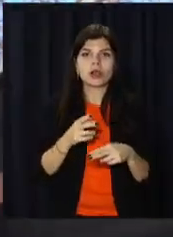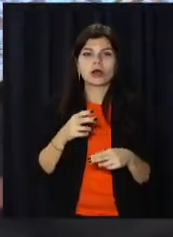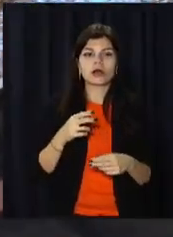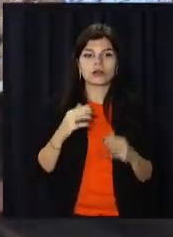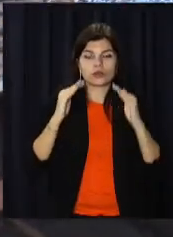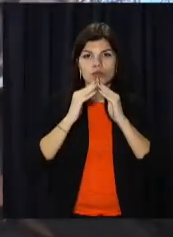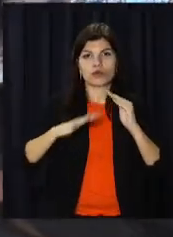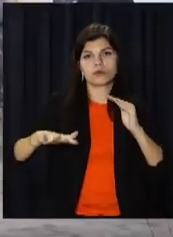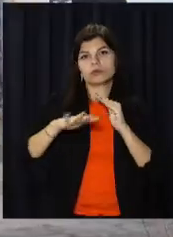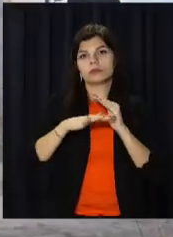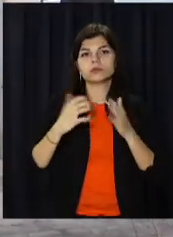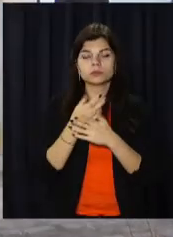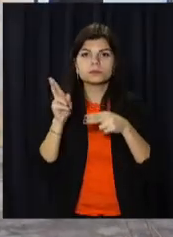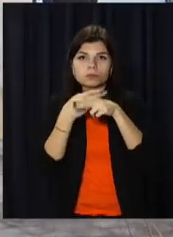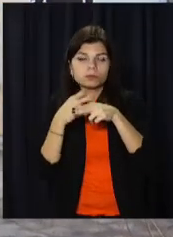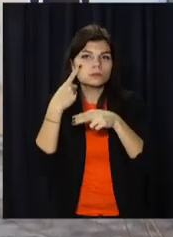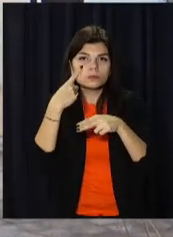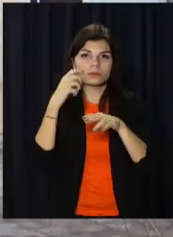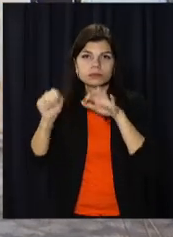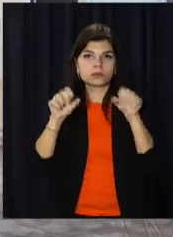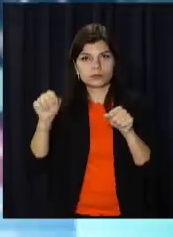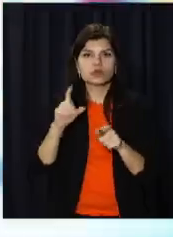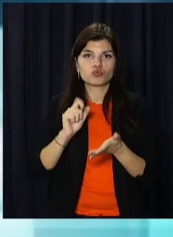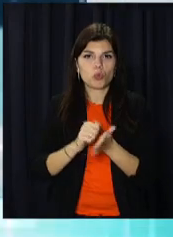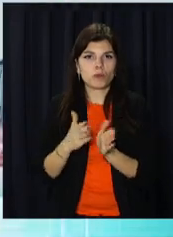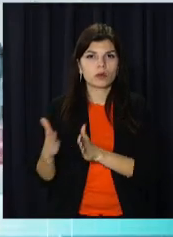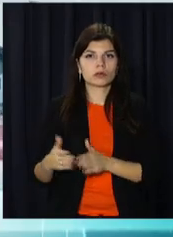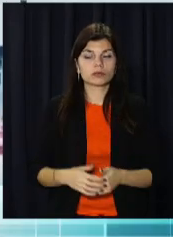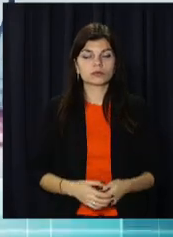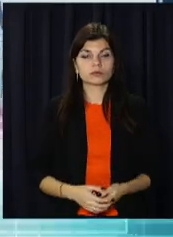Володимир Туркулець, Open News, телеканал «Відкритий».